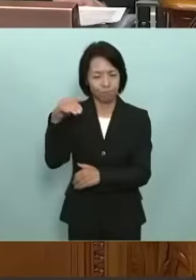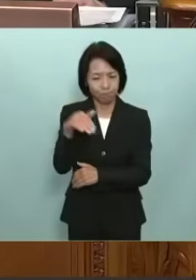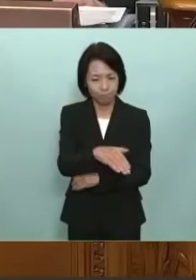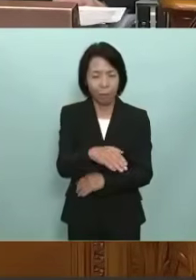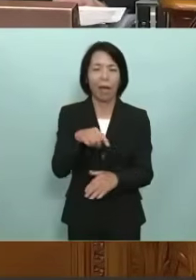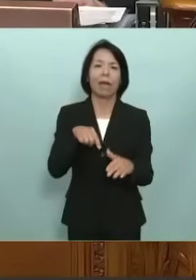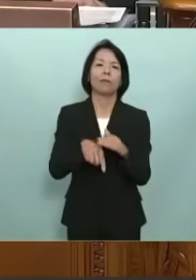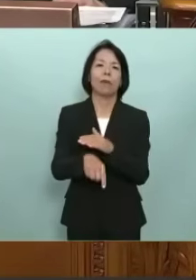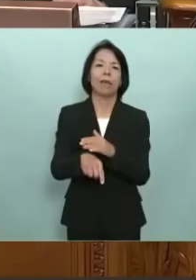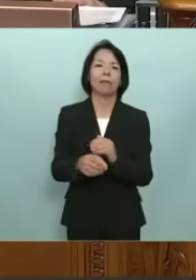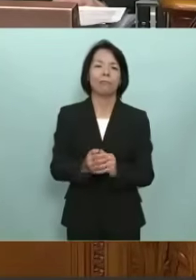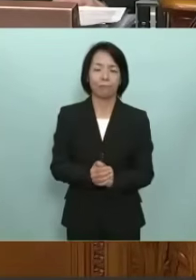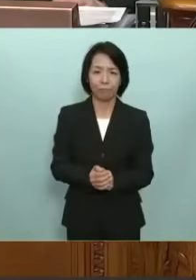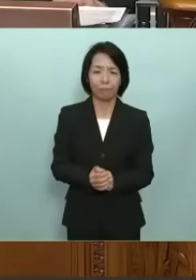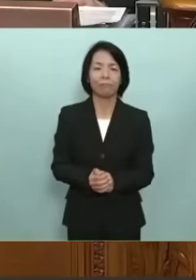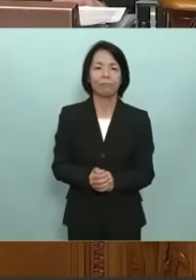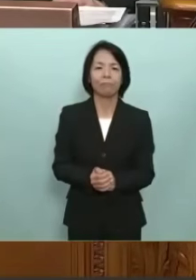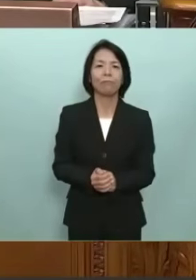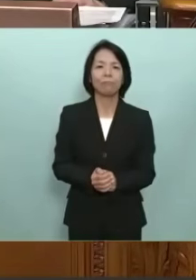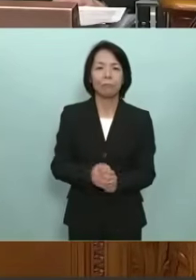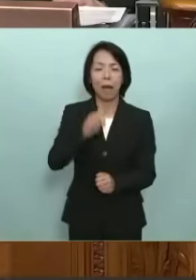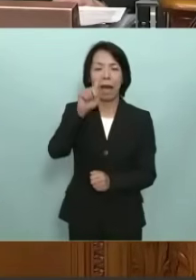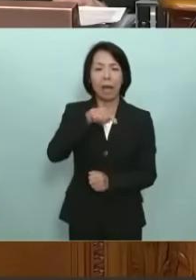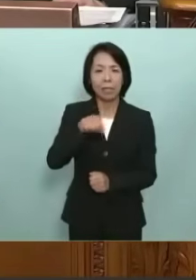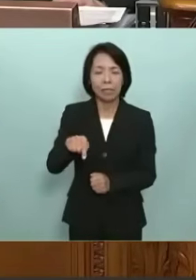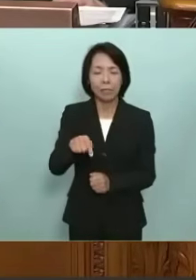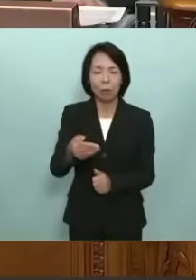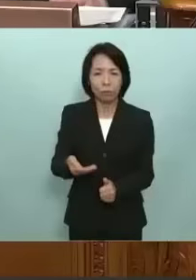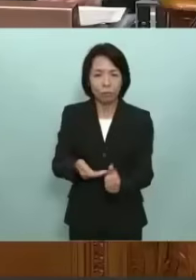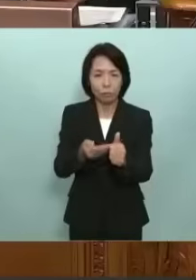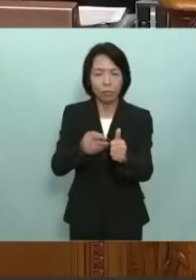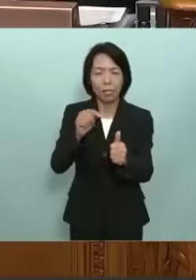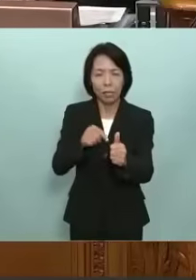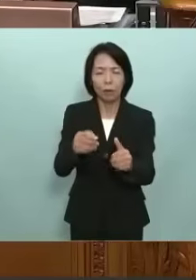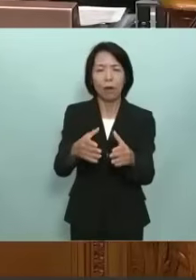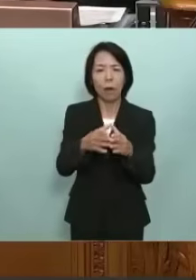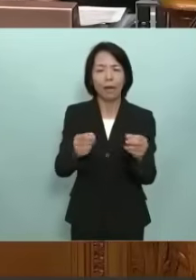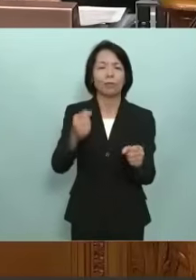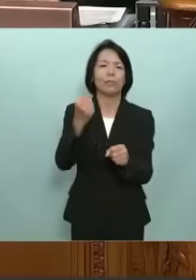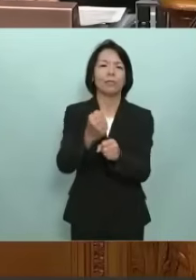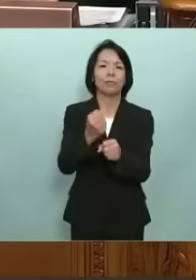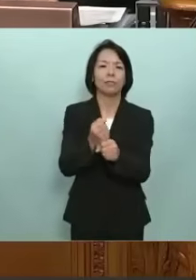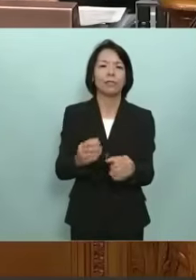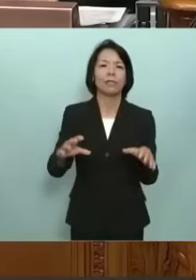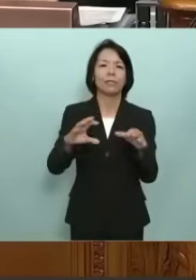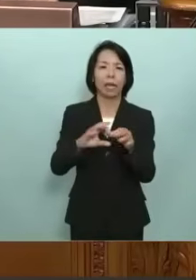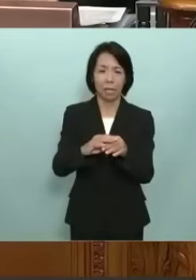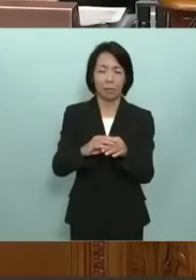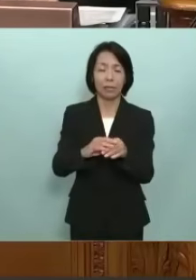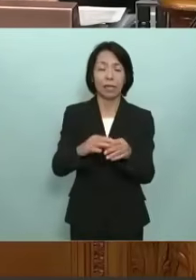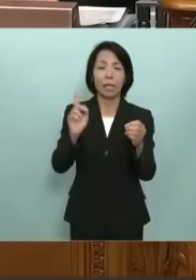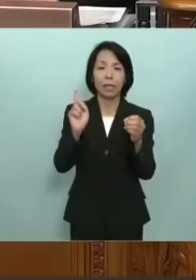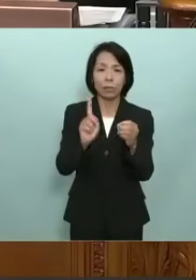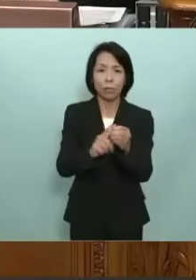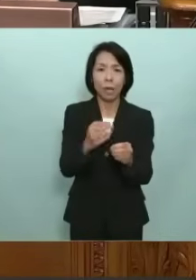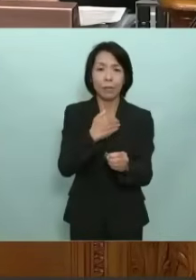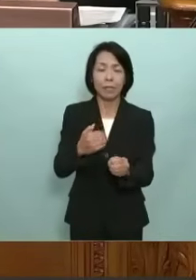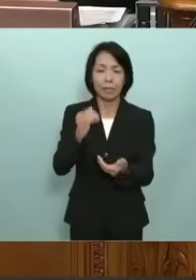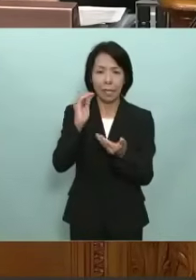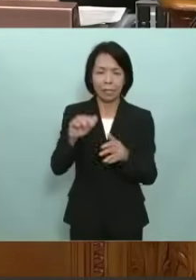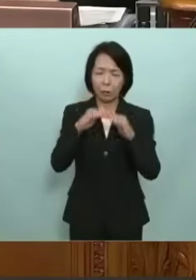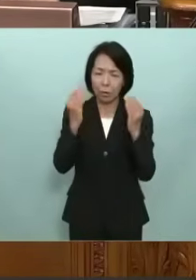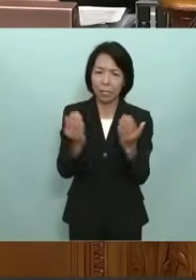ですまさに人作りこそ国づくり総理人作りのためにはできることを全てやり